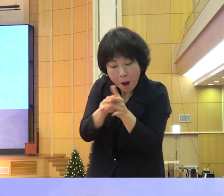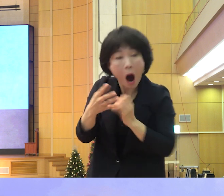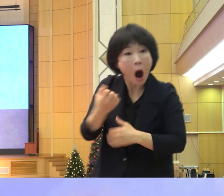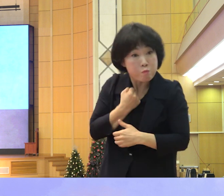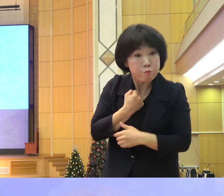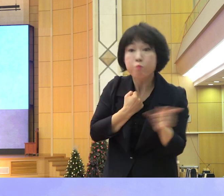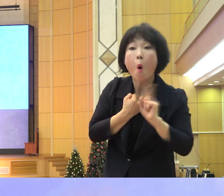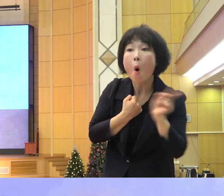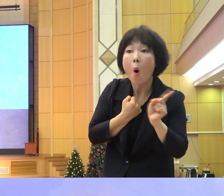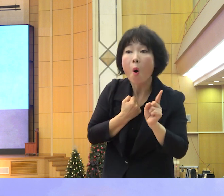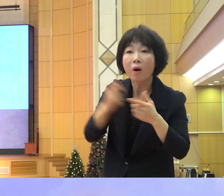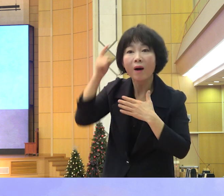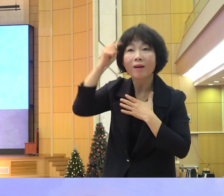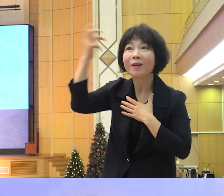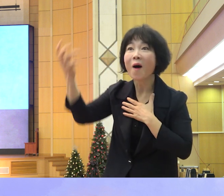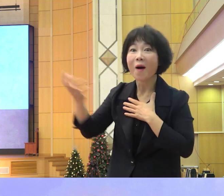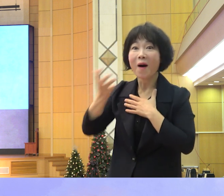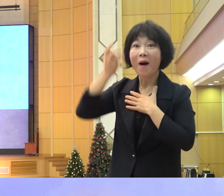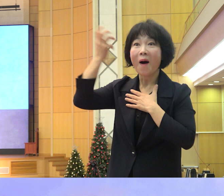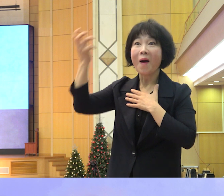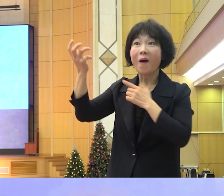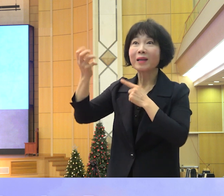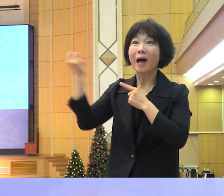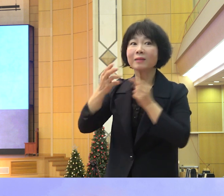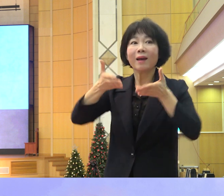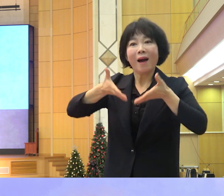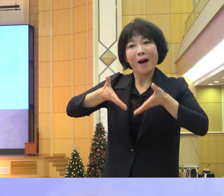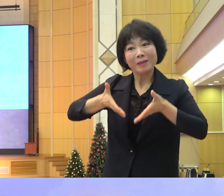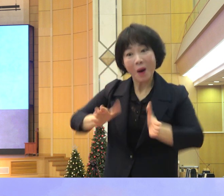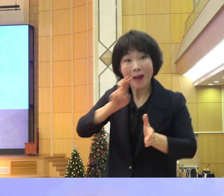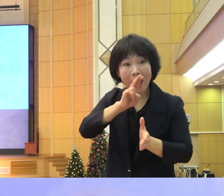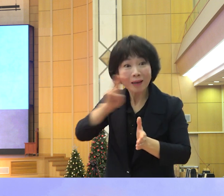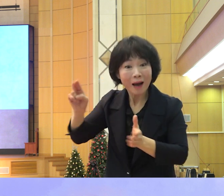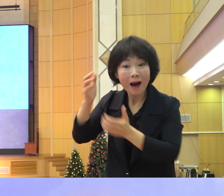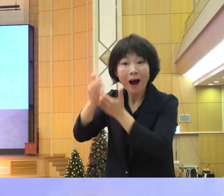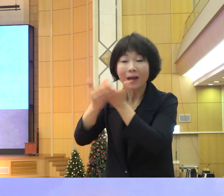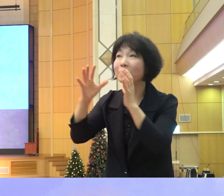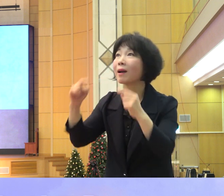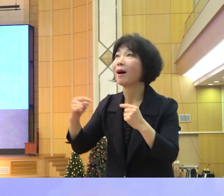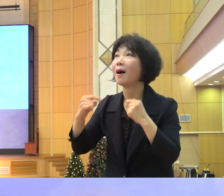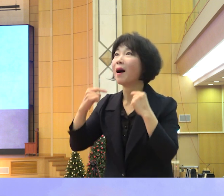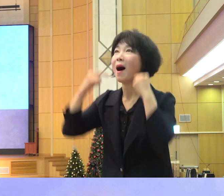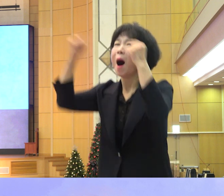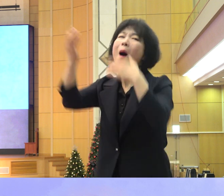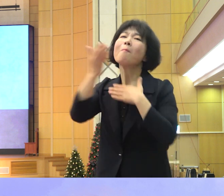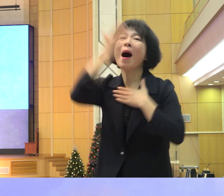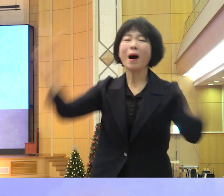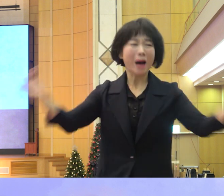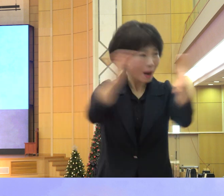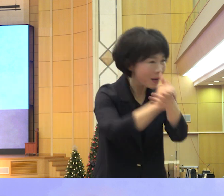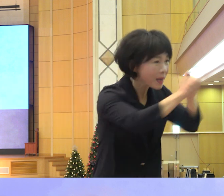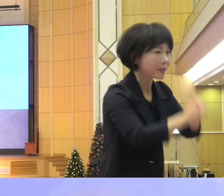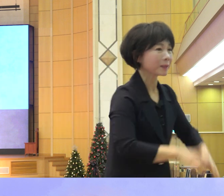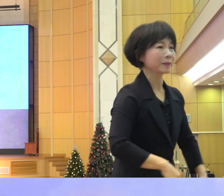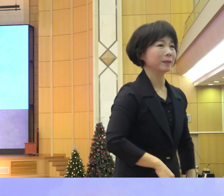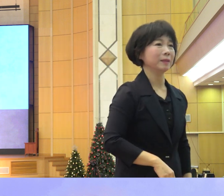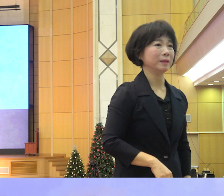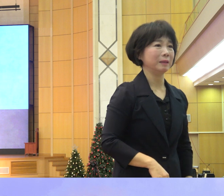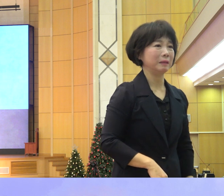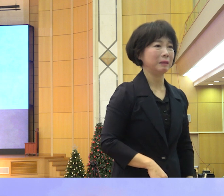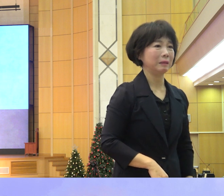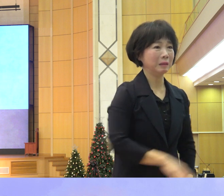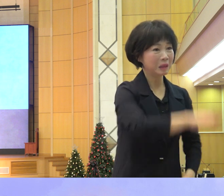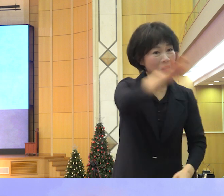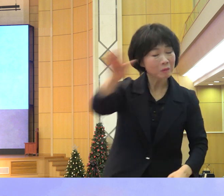되겠지만은 영적으로 태어나게 되면 하나님이, 하늘에 계신 우리 아버지 하나님이 영적으로 나의 아버지가 되고